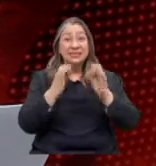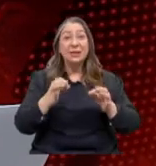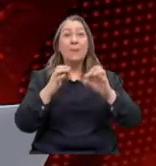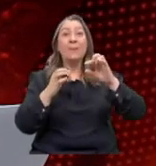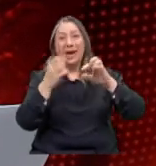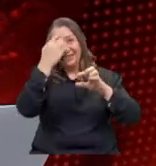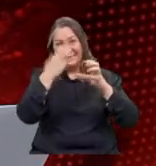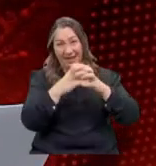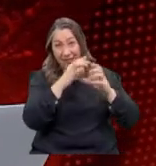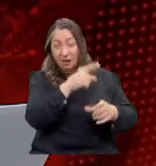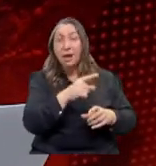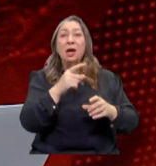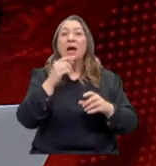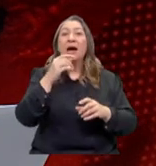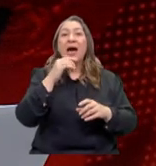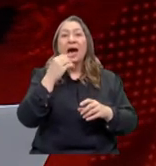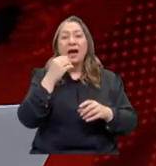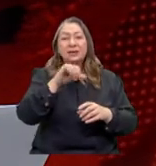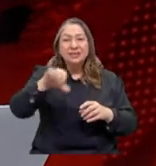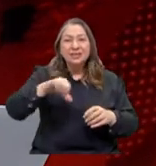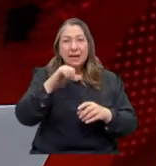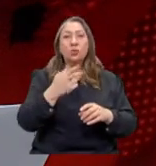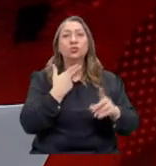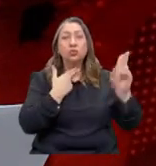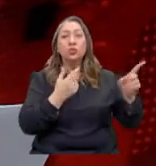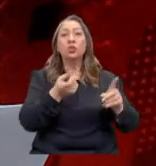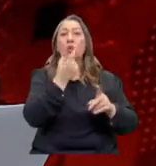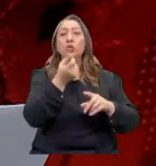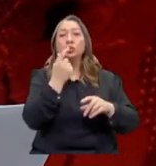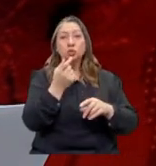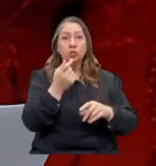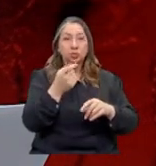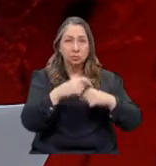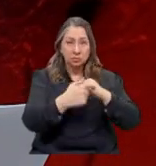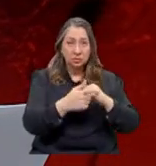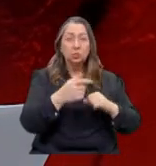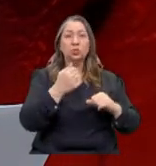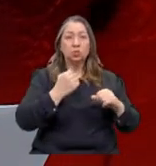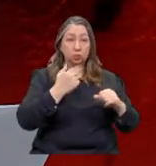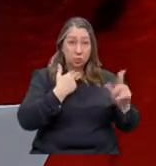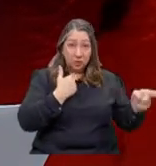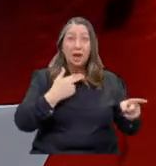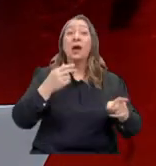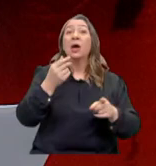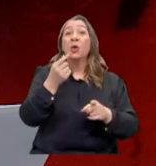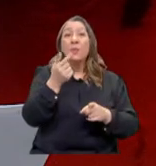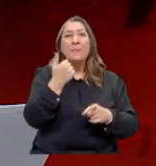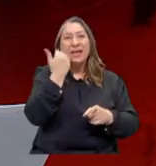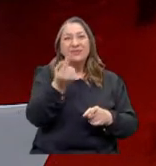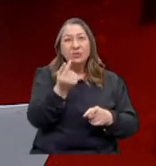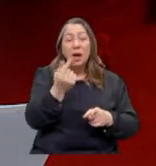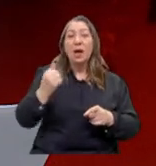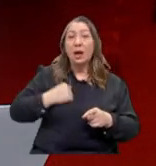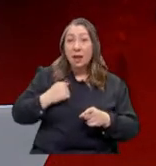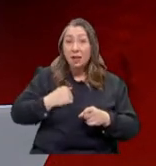pirinç Çin ve Pakistan'dan, ham ayçiçek yağı Rusya'dan, nohut da Rusya'dan, kuru fasulye Kanada ve Arjantin'den, mercimek